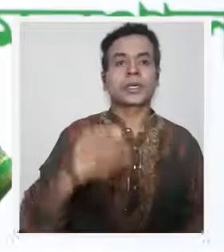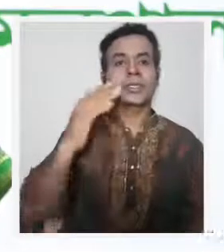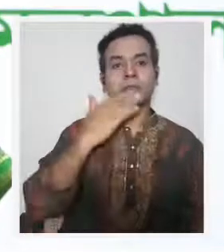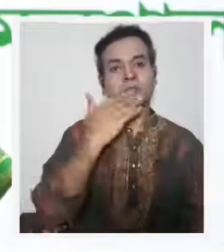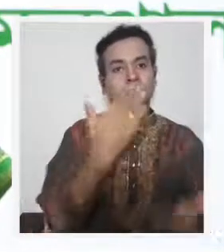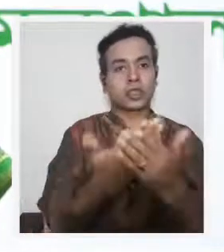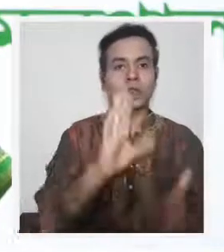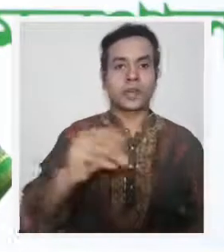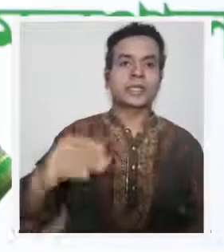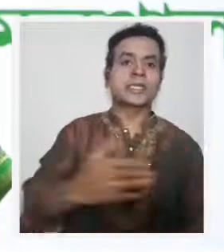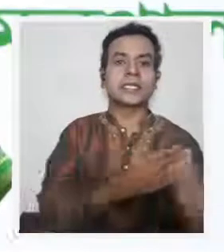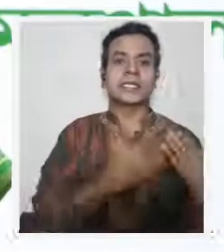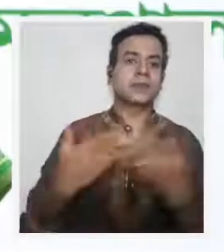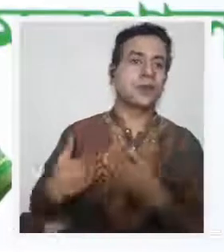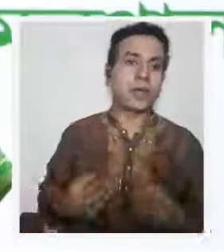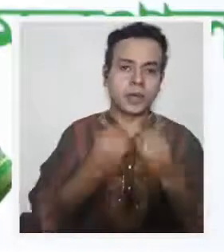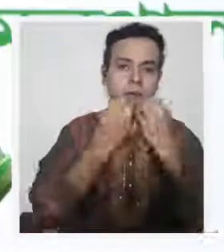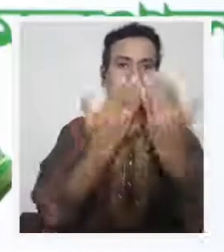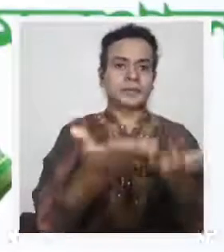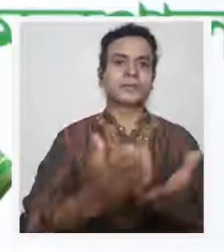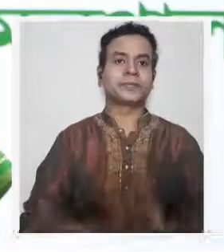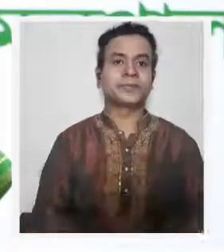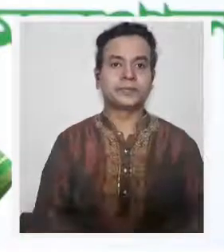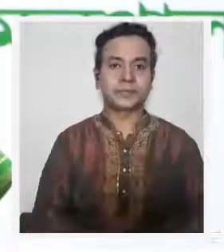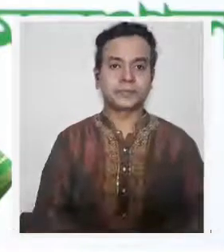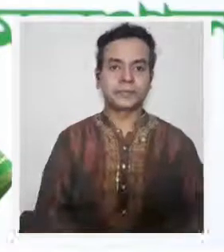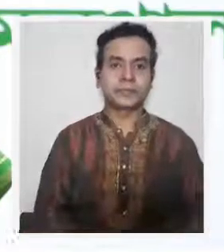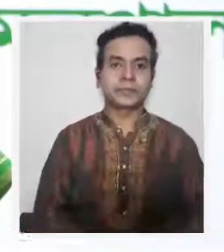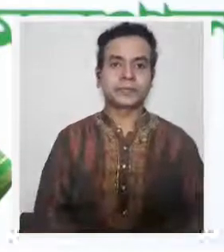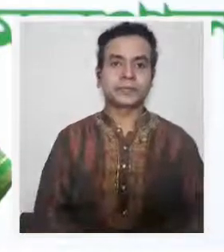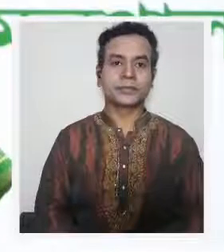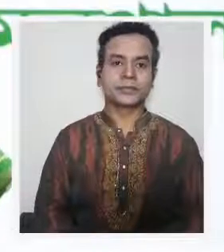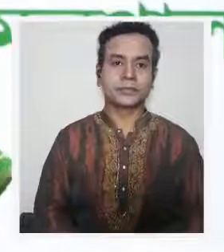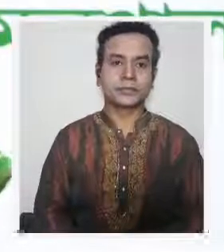রাখবেন এবং আমরা এই কোভিড করোনা যুদ্ধ জয় করব ইনশাল্লাহ। সবাইকে আবারও ধন্যবাদ।